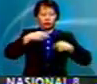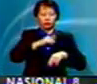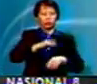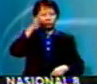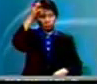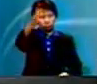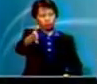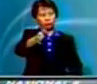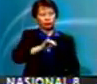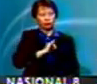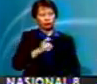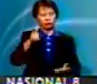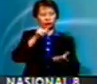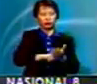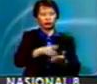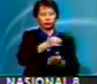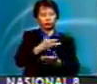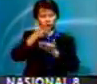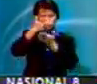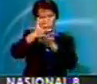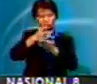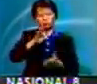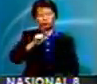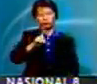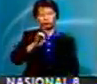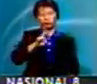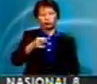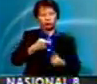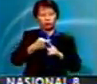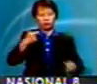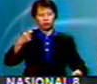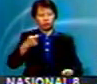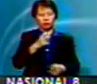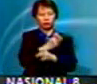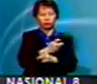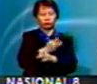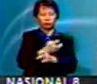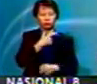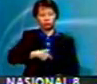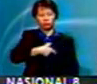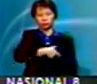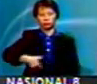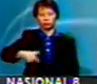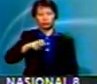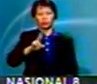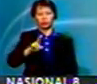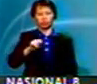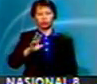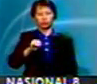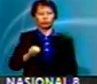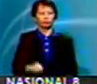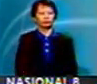akan datang. Rosli Muhammad Nordin dan jurukamera Fazrin Azni melaporkan dari Geneva, Switzerland, RTM.